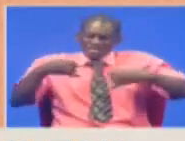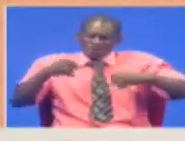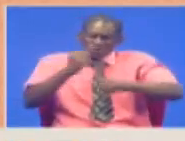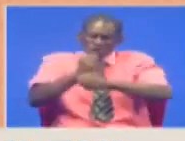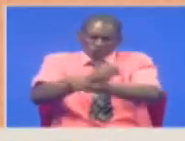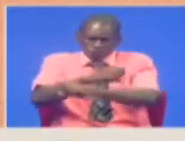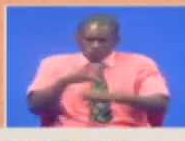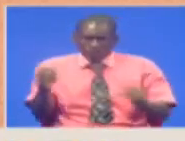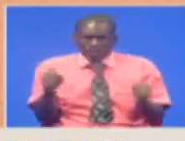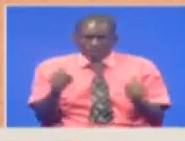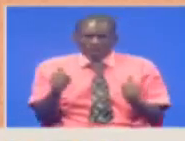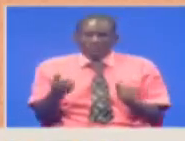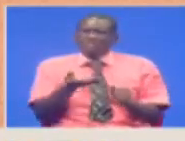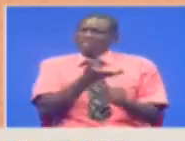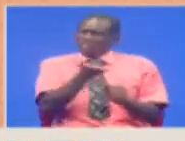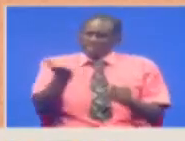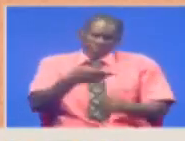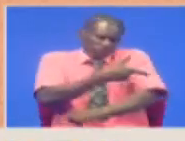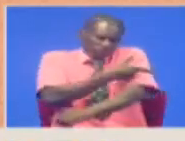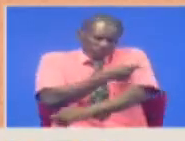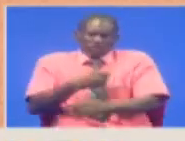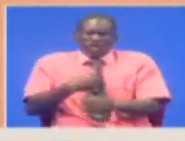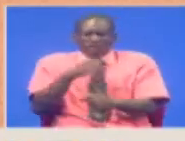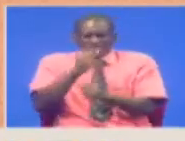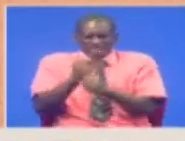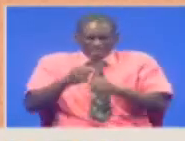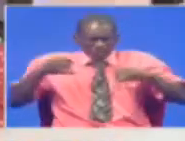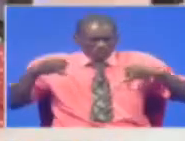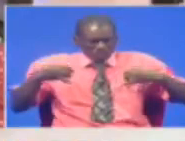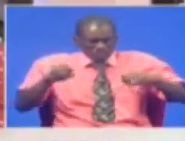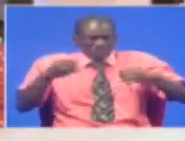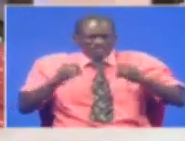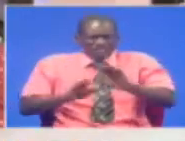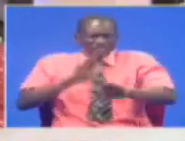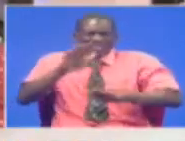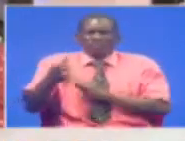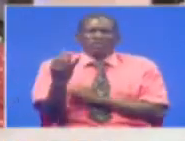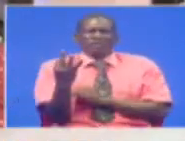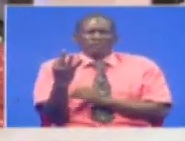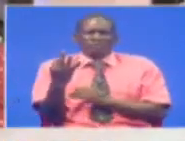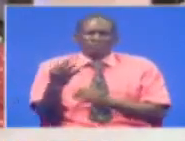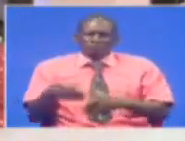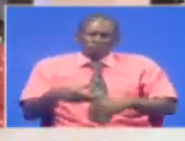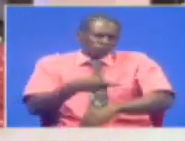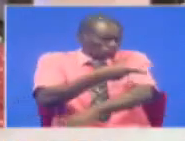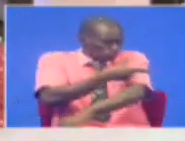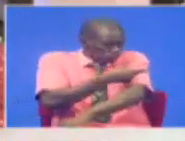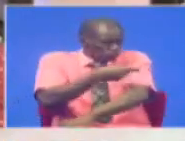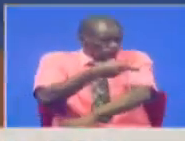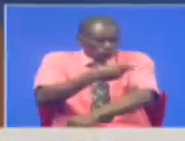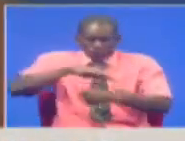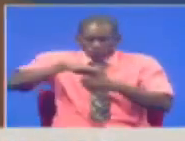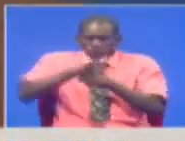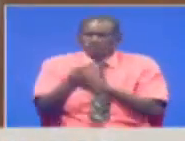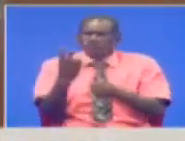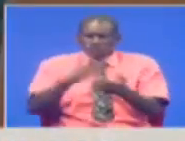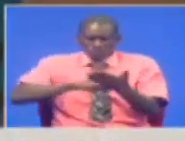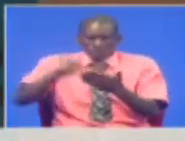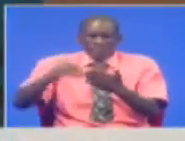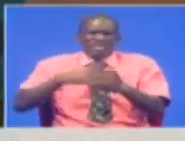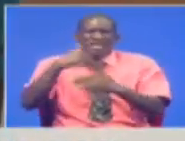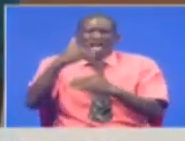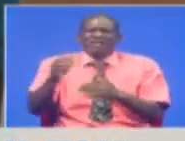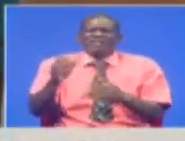They have undergone what we call clinical trials phase 3. Zoezi hili la kutoa chanjo hiyo linakuja wiki mbili kabla ya mitihani